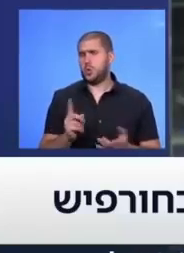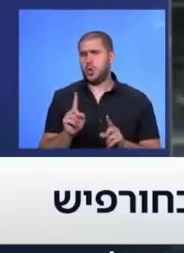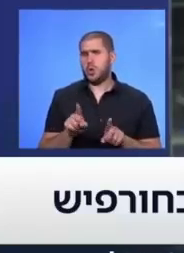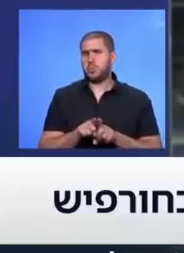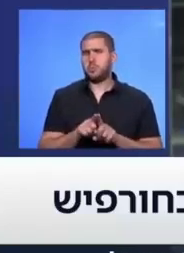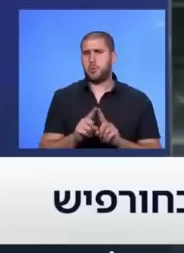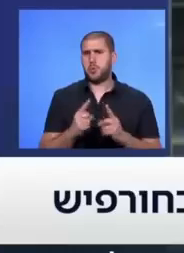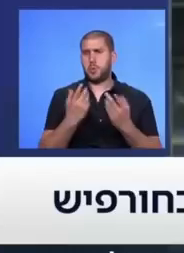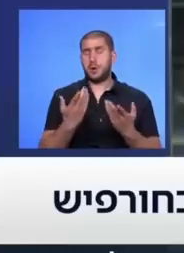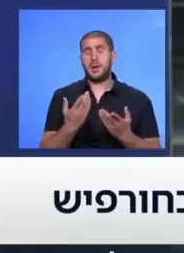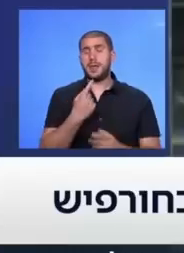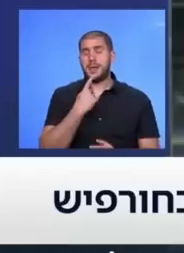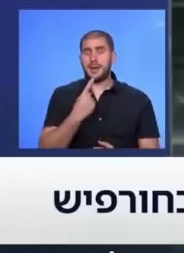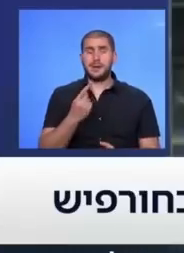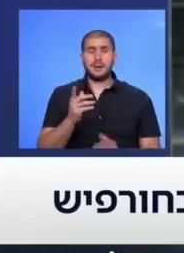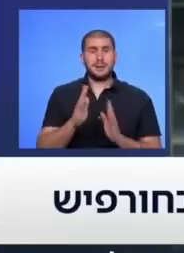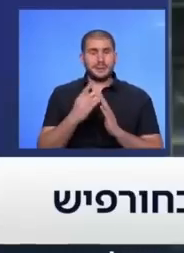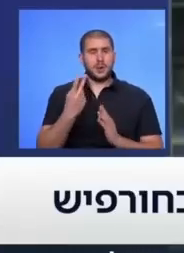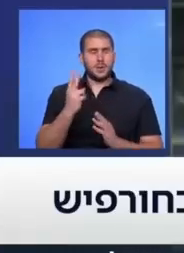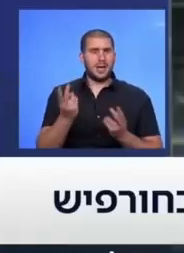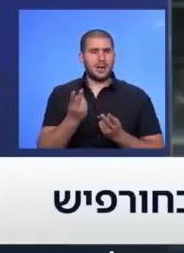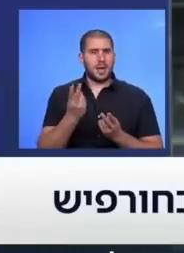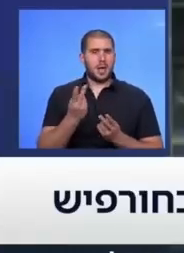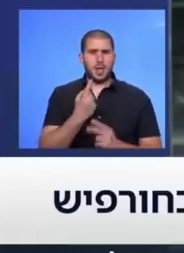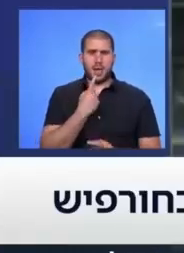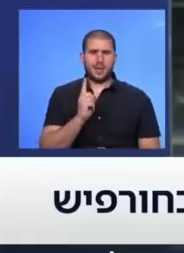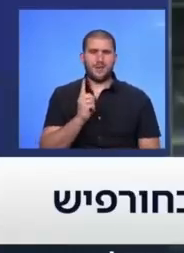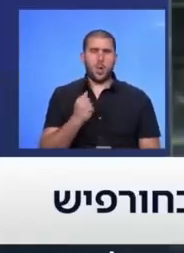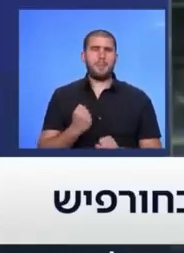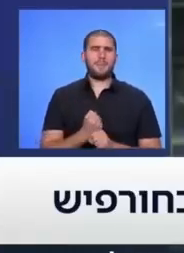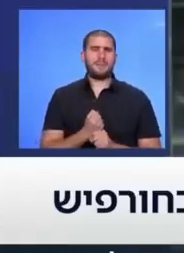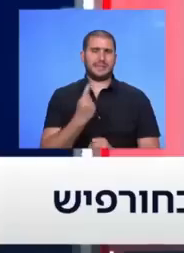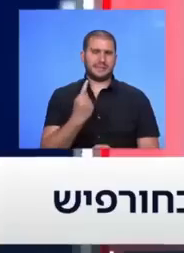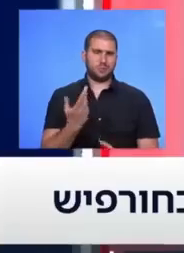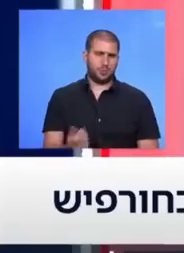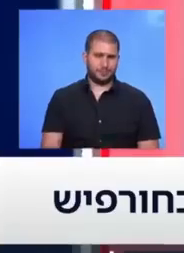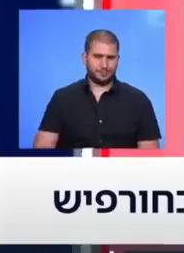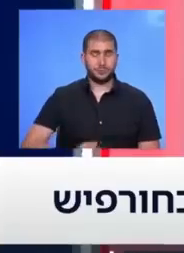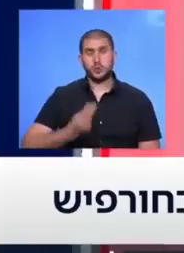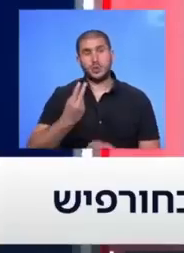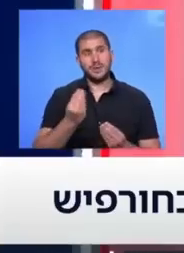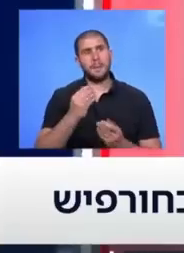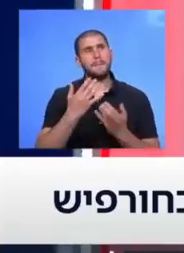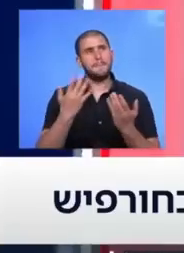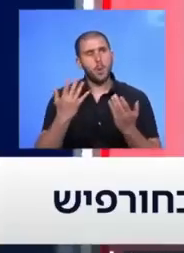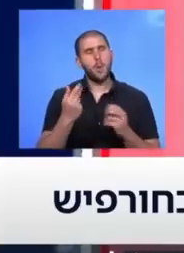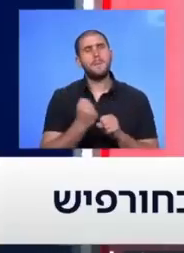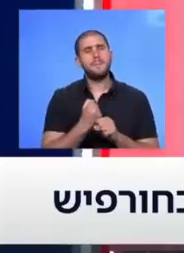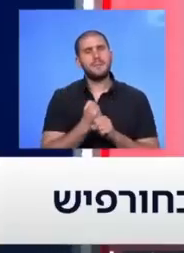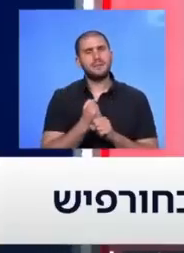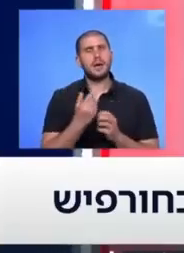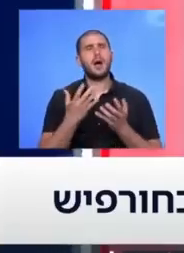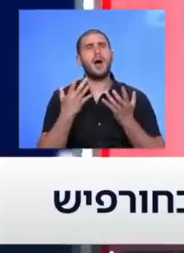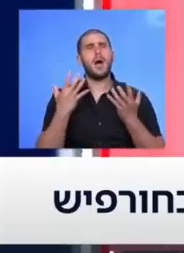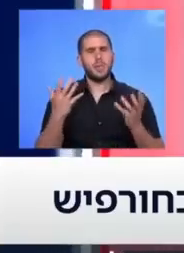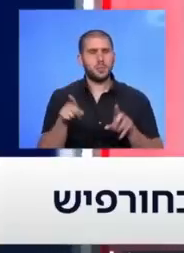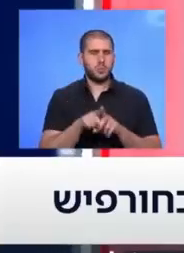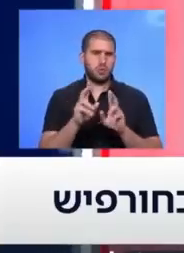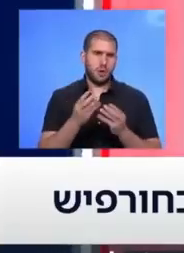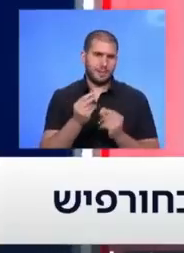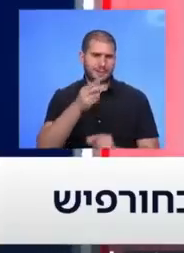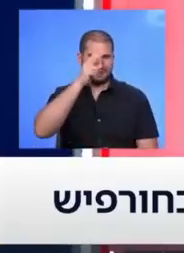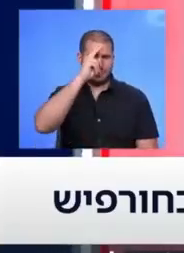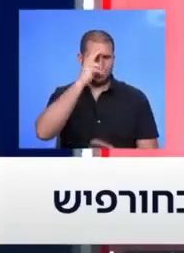ביטוי. נגיד שבספר זה יותר קל מאשר במבצע עצמו. נגיד שני דברים. קודם כל, ברור שמבצע בסדר גודל כזה, יש בה הרבה מאוד סיכון